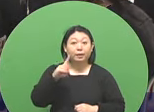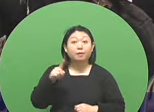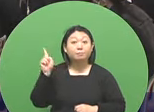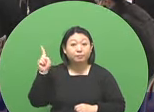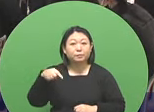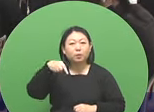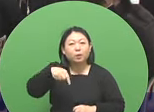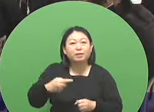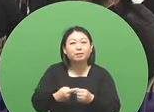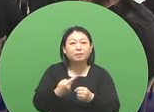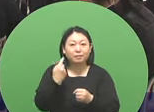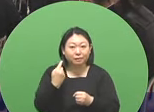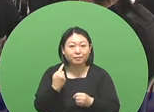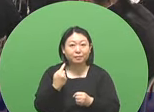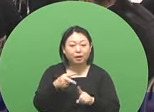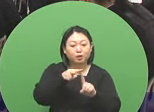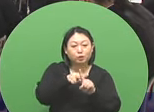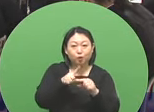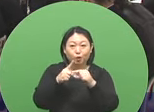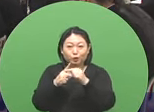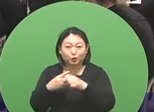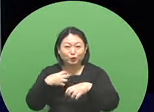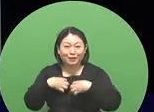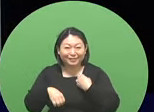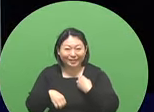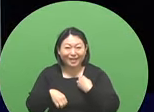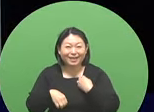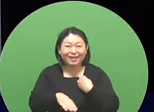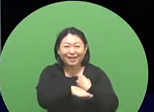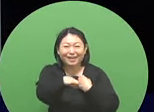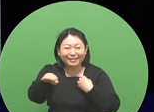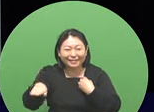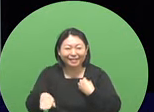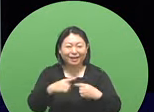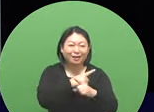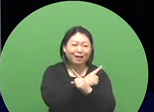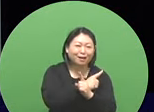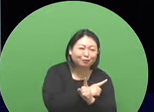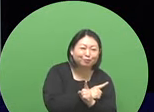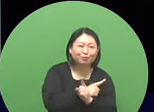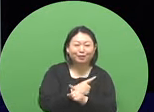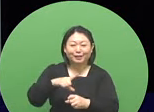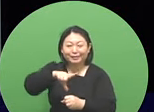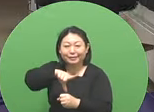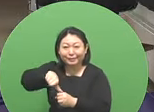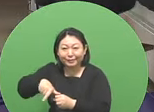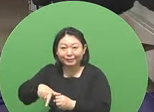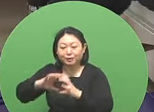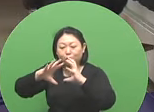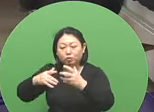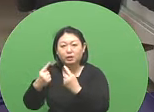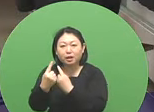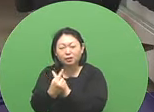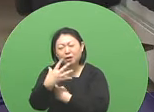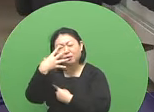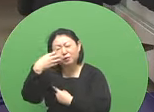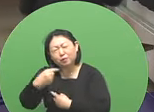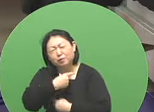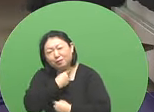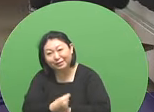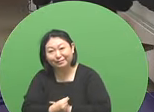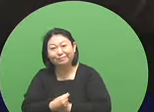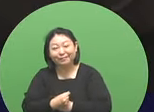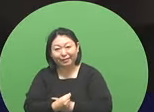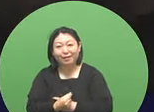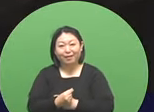県は ILC をきっかけに小中学生に科学や地域の国際化へ関心を持ってもらう